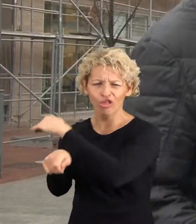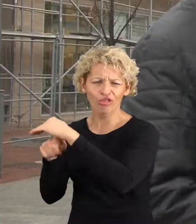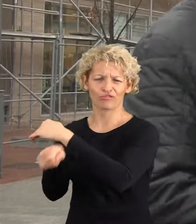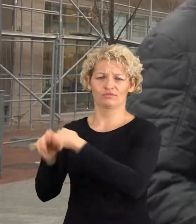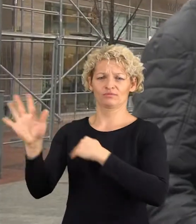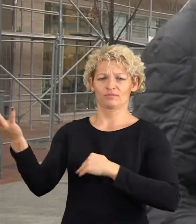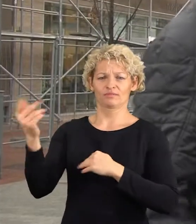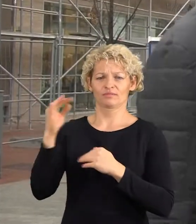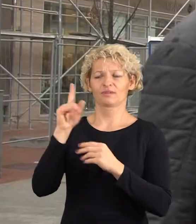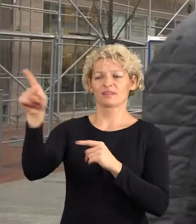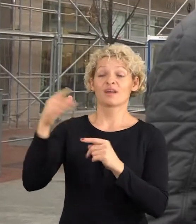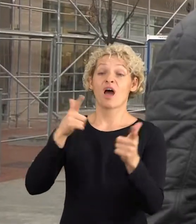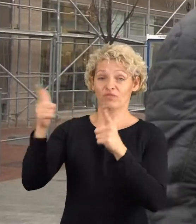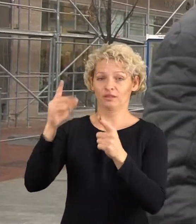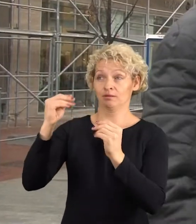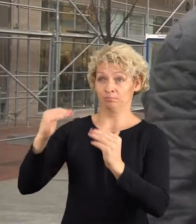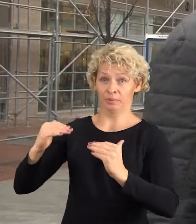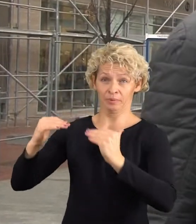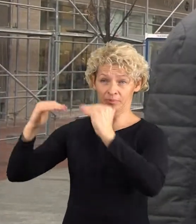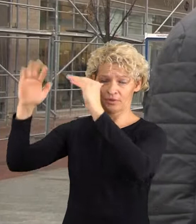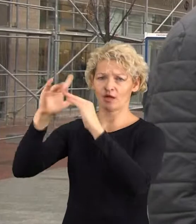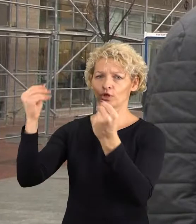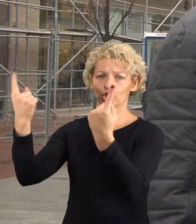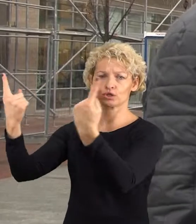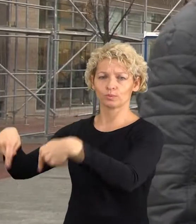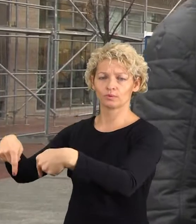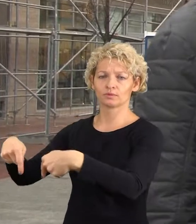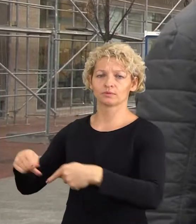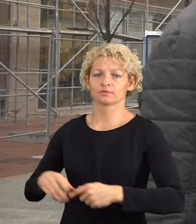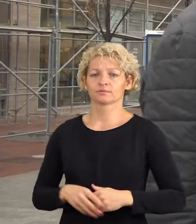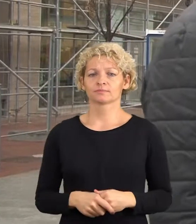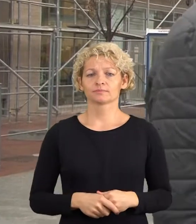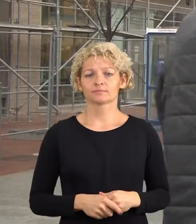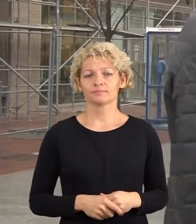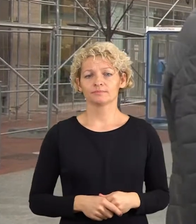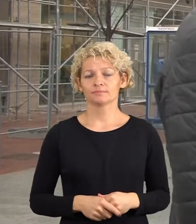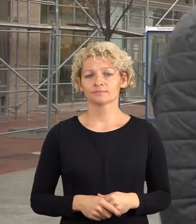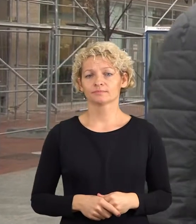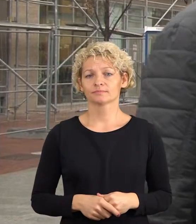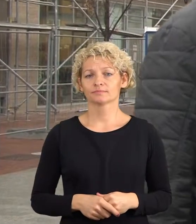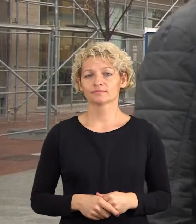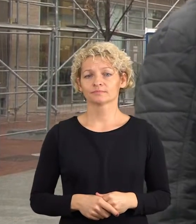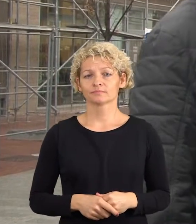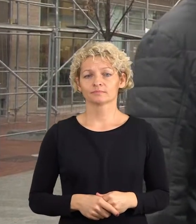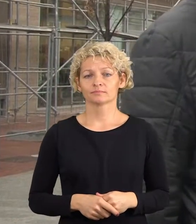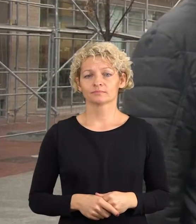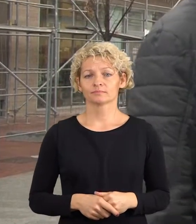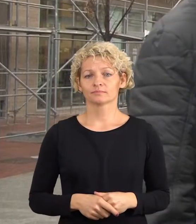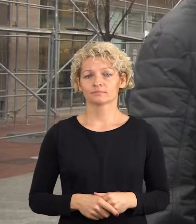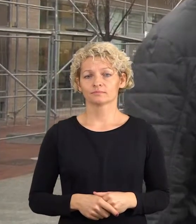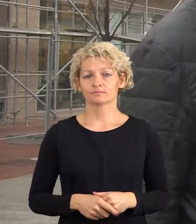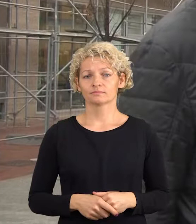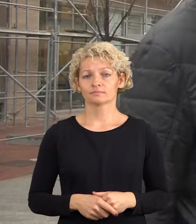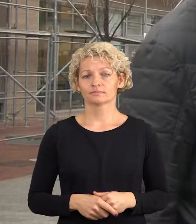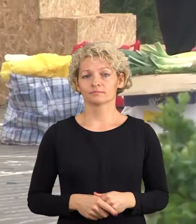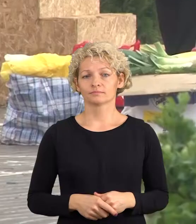politikai, tai tada veiktų ir viskas būtų gerai. Bet jeigu įsikiš politikai, verslas išsikiš, tai kai įsikiš didysis verslas,